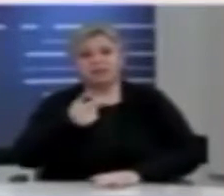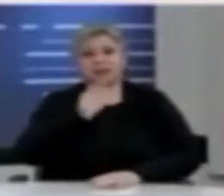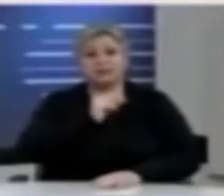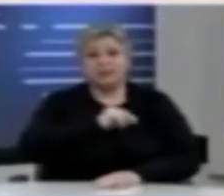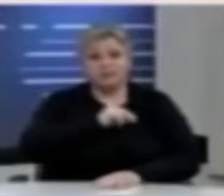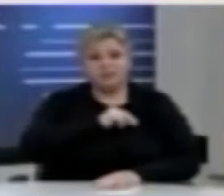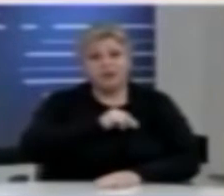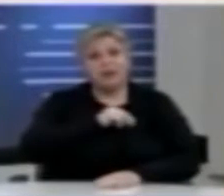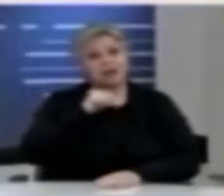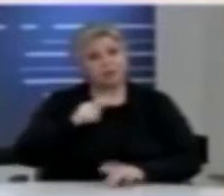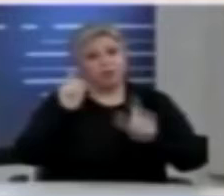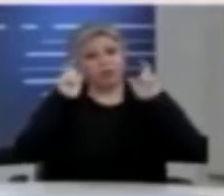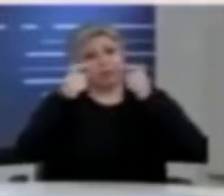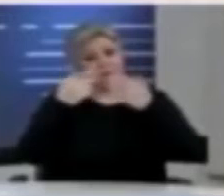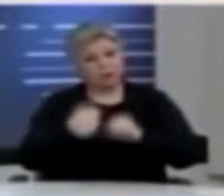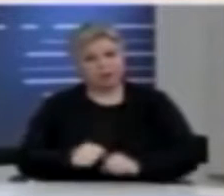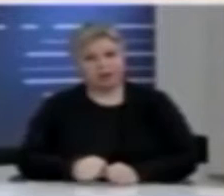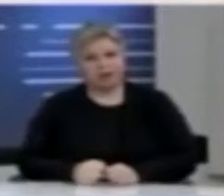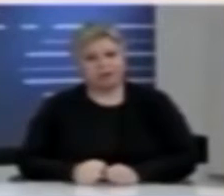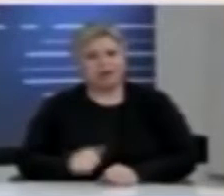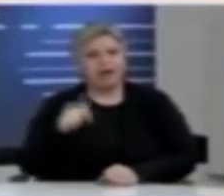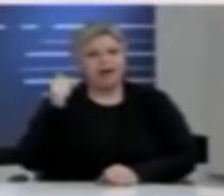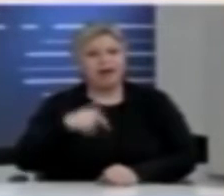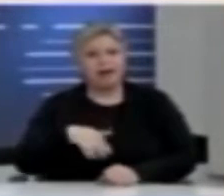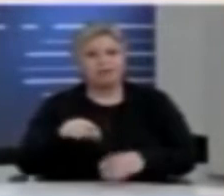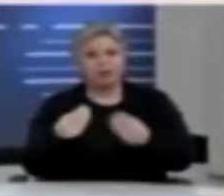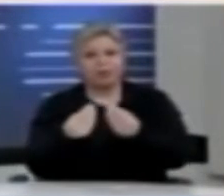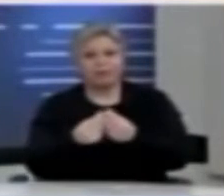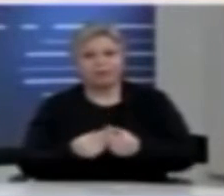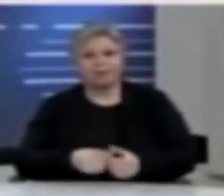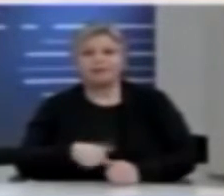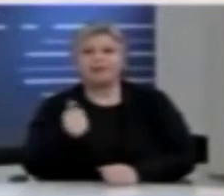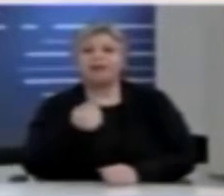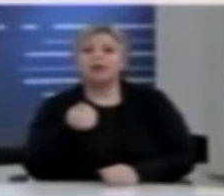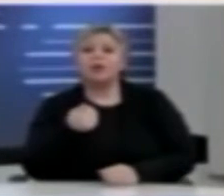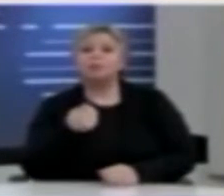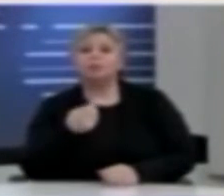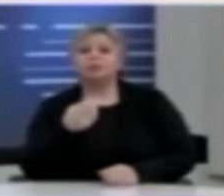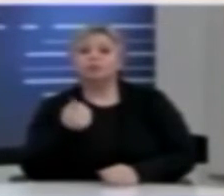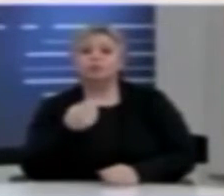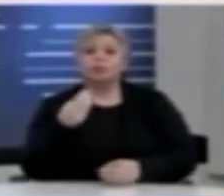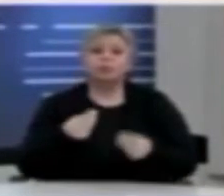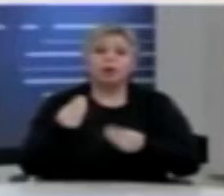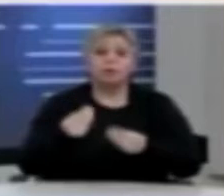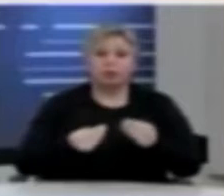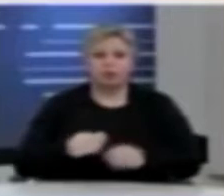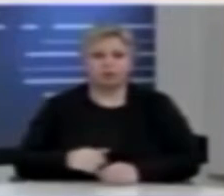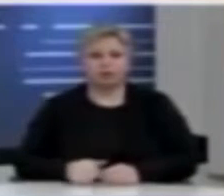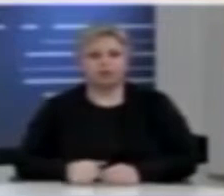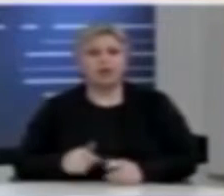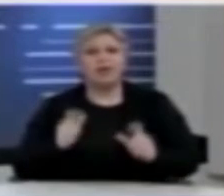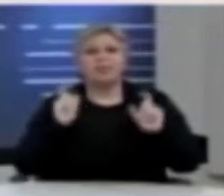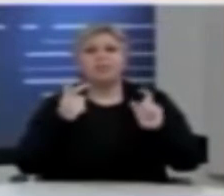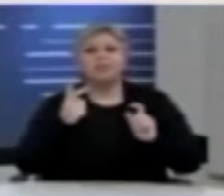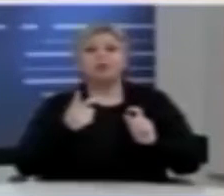Τσίπρα. Η δημοκρατία δεν είναι αριθμητική. Είναι ουσία. Η δημοκρατία, βέβαια, πρέπει να ομολογήσω ότι